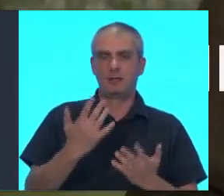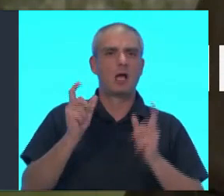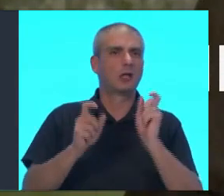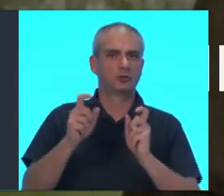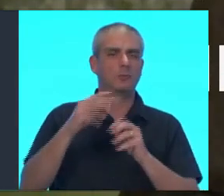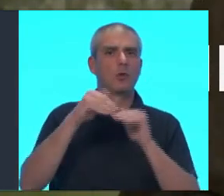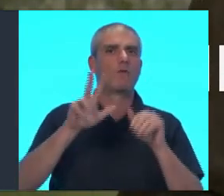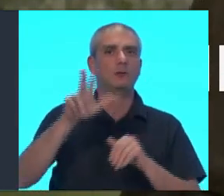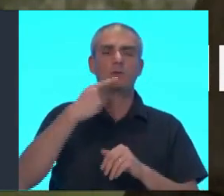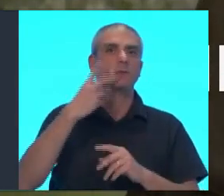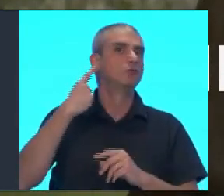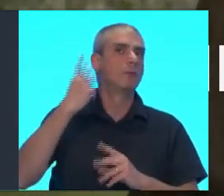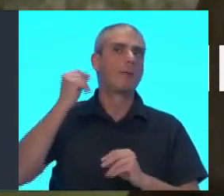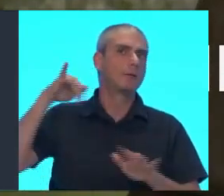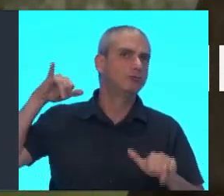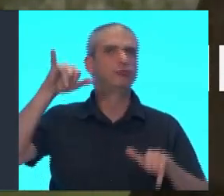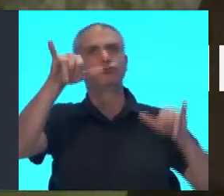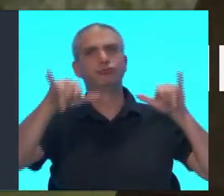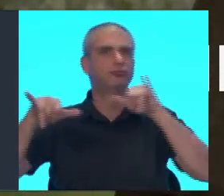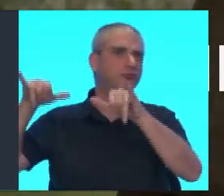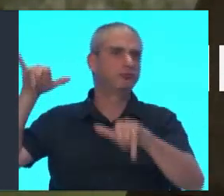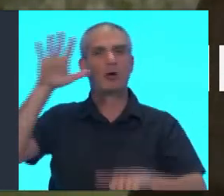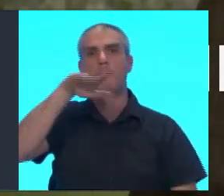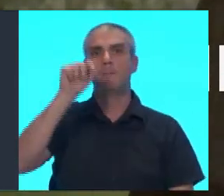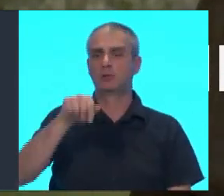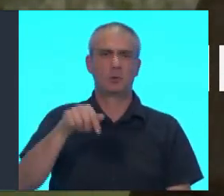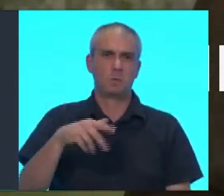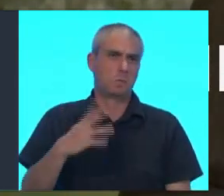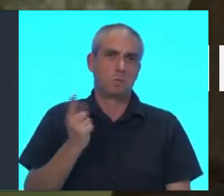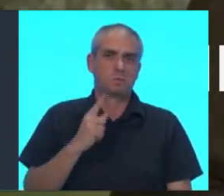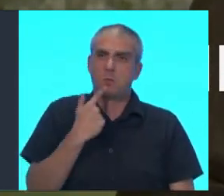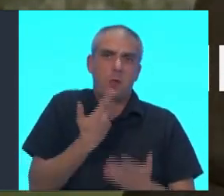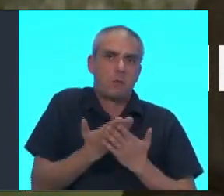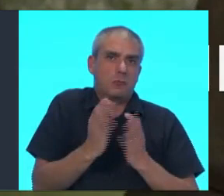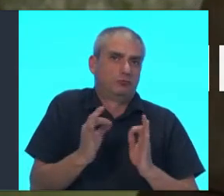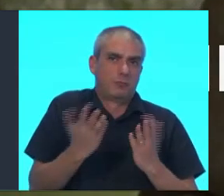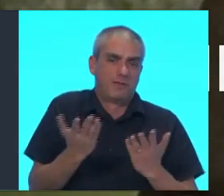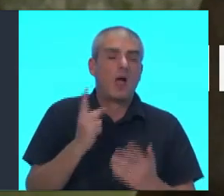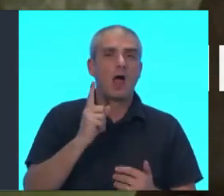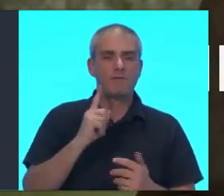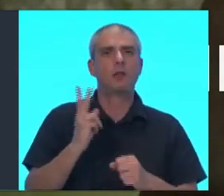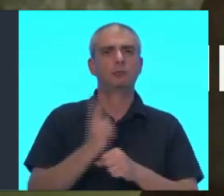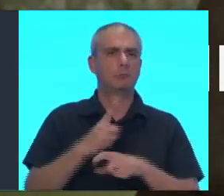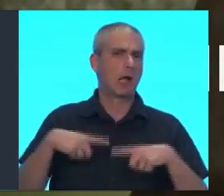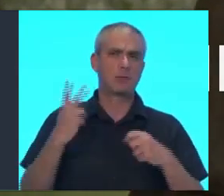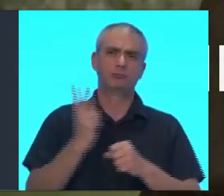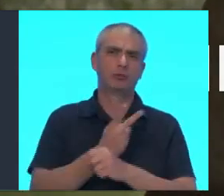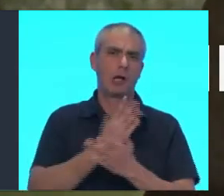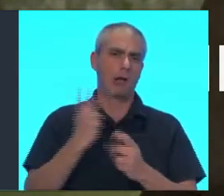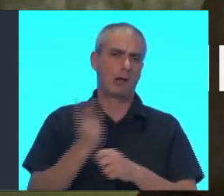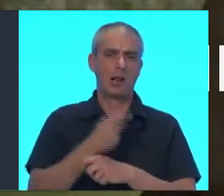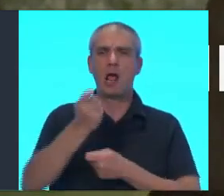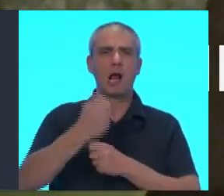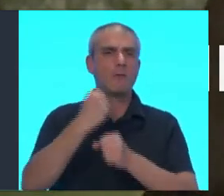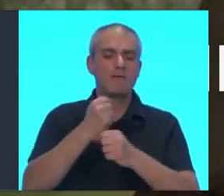הצפון מדווחים על טיסות אינטנסיביות של חיל האוויר כאן באזור הזה, אין בזה כדי להעיד, אבל יש כאן שגרה מלאה מבחינת התושבים, חקלאים מאבדים